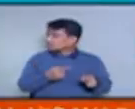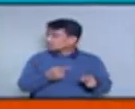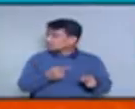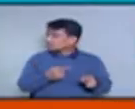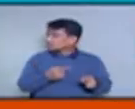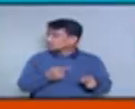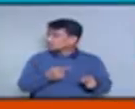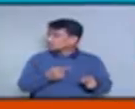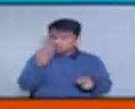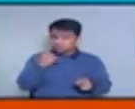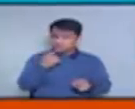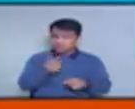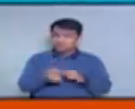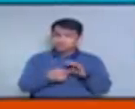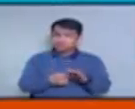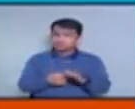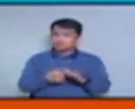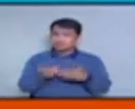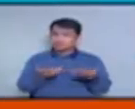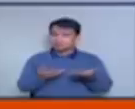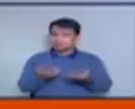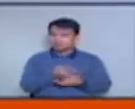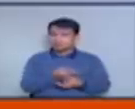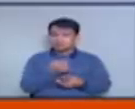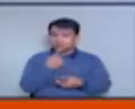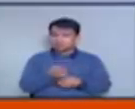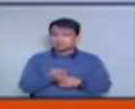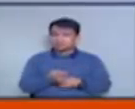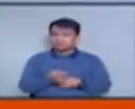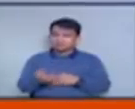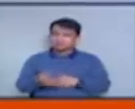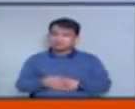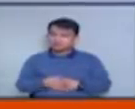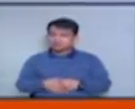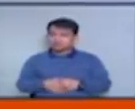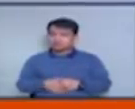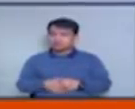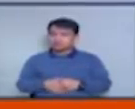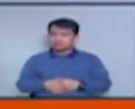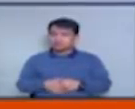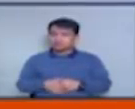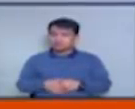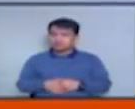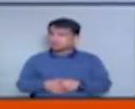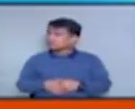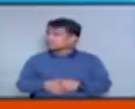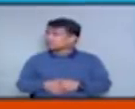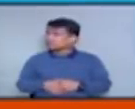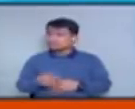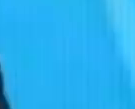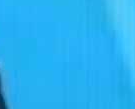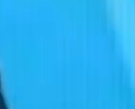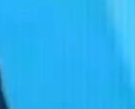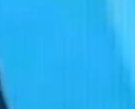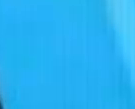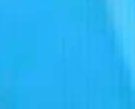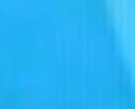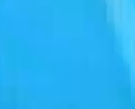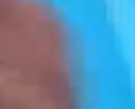natin magawa para naman kayo po ay makakuha ng justisya. Ano po? Okay? Sa katunayan, sir, birthday ng anak kahapon.